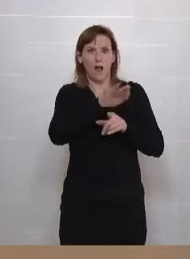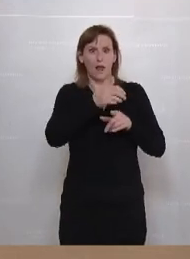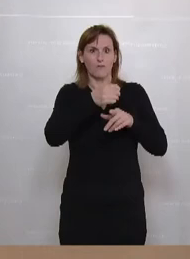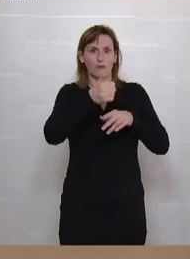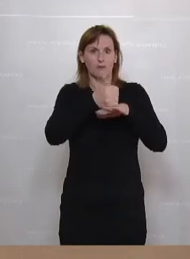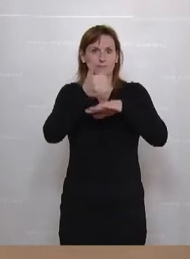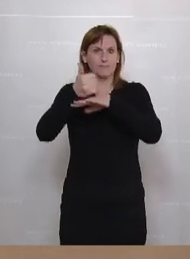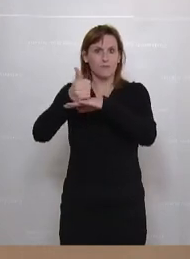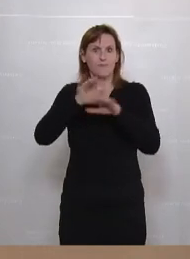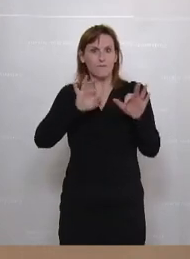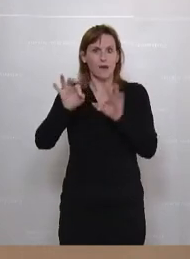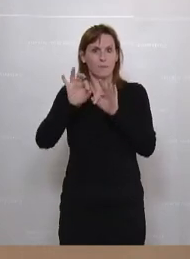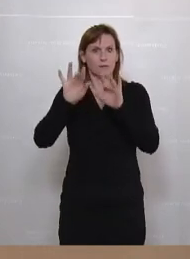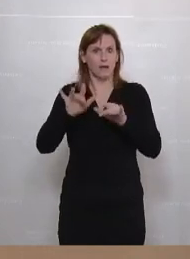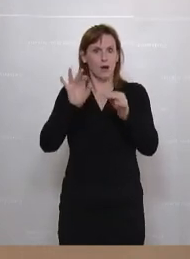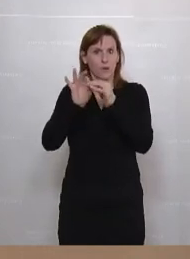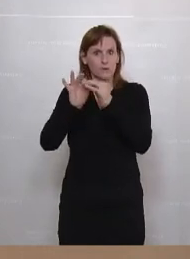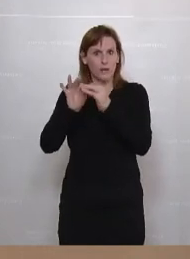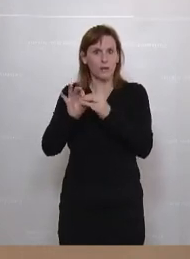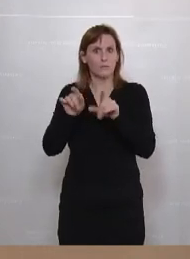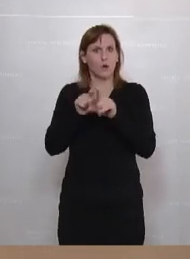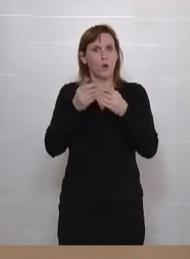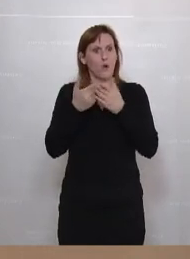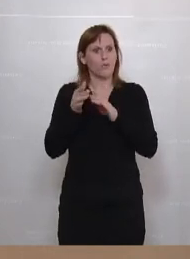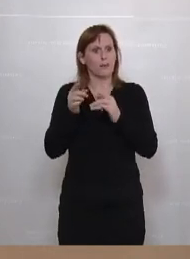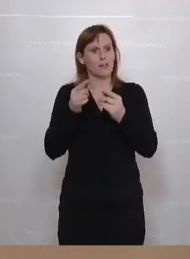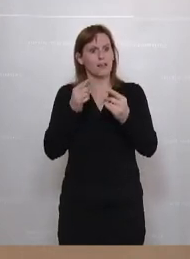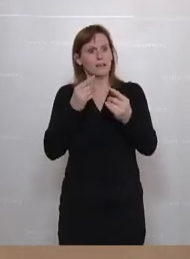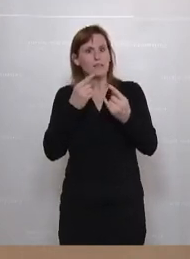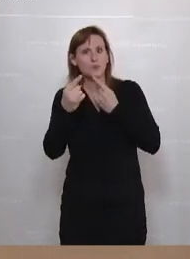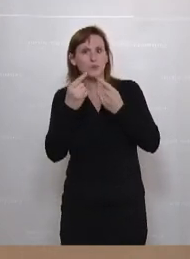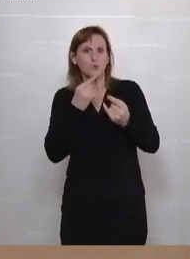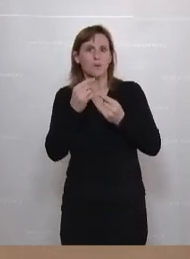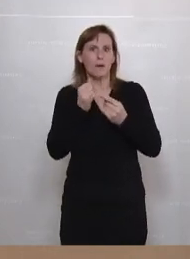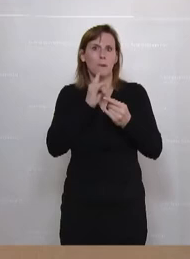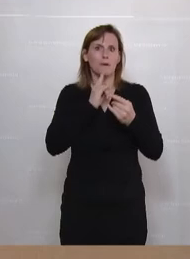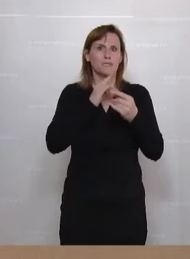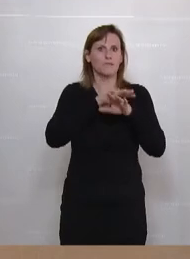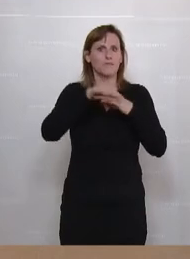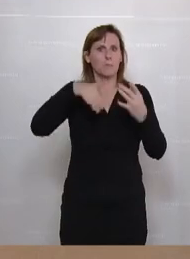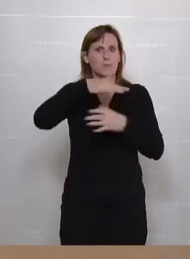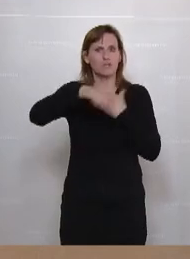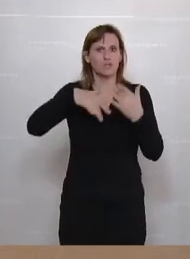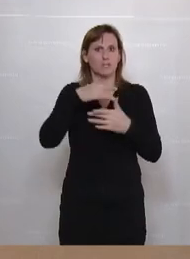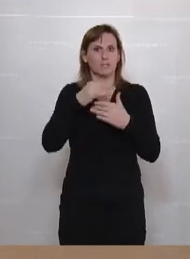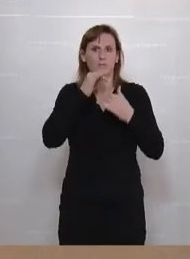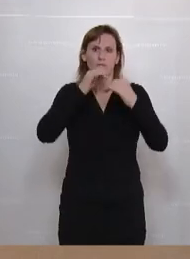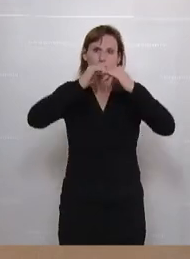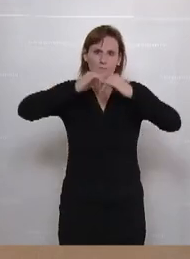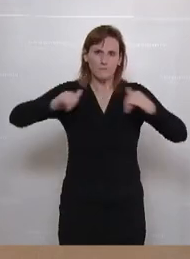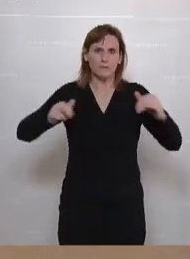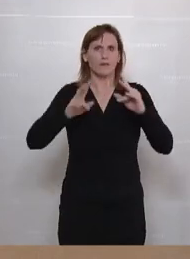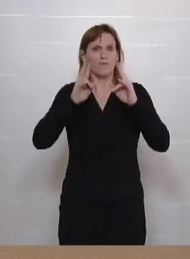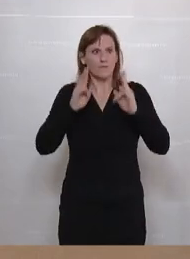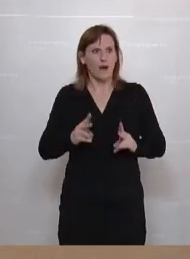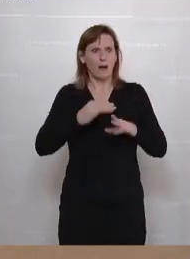aber mir ist auch wichtig, immer wieder, weil das in der öffentlichen Debatte manchmal vermischt wird, wir dürfen nicht Äpfel mit Birnen vermischen, das ist in Wirklichkeit ein privatwirtschaftliches